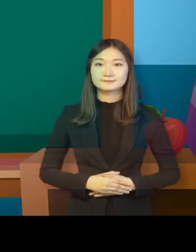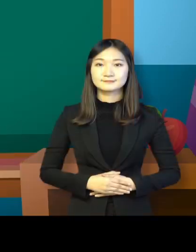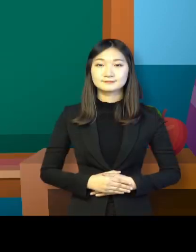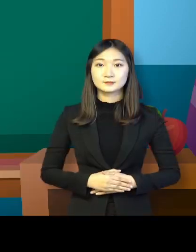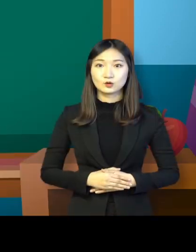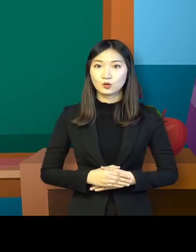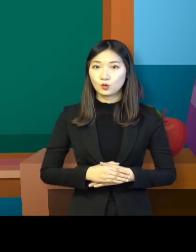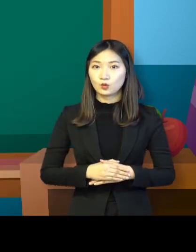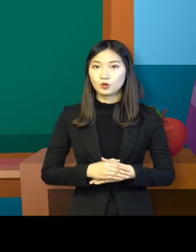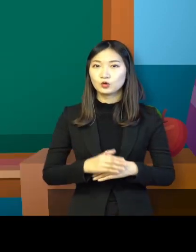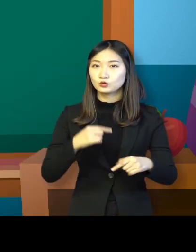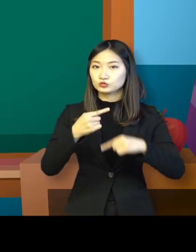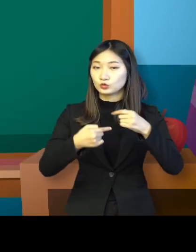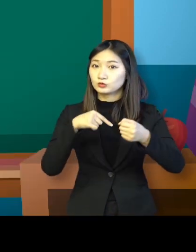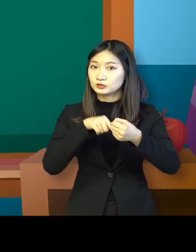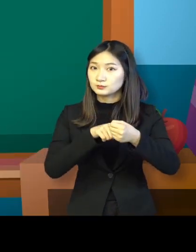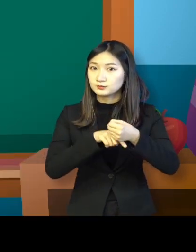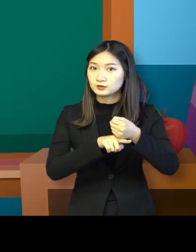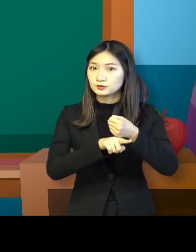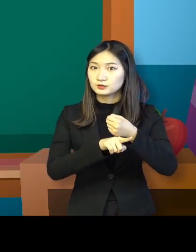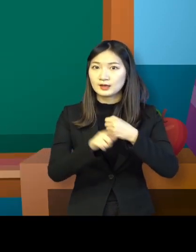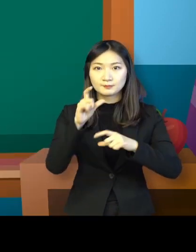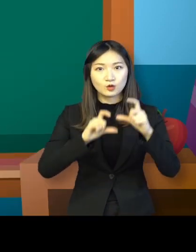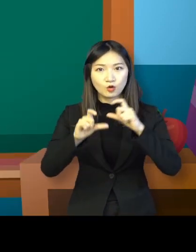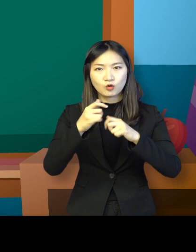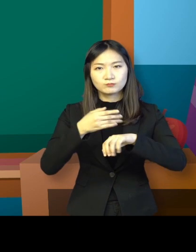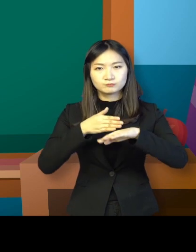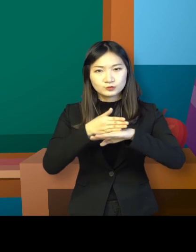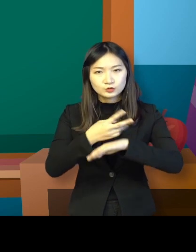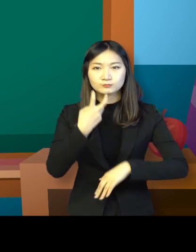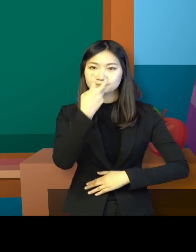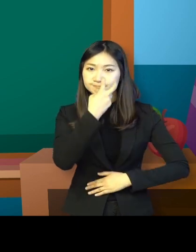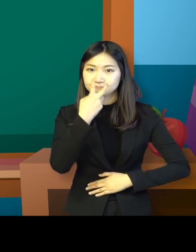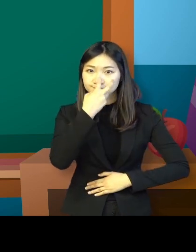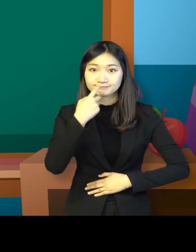앞의 수어가 어떤 뜻이었는지 다시 천천히 살펴보죠.